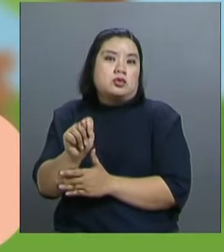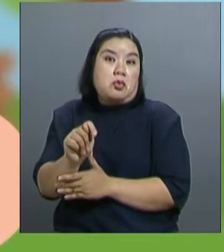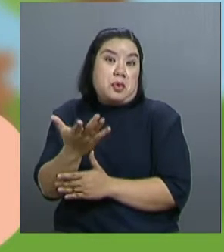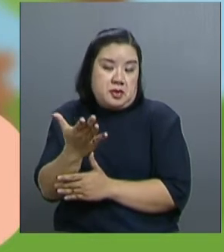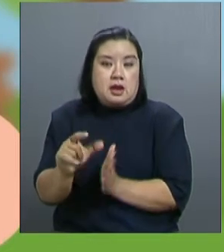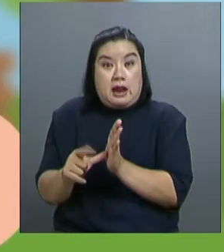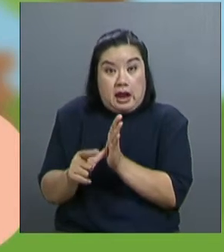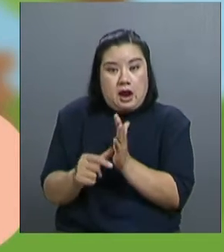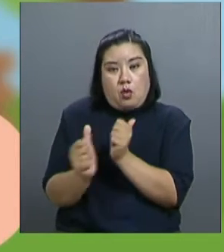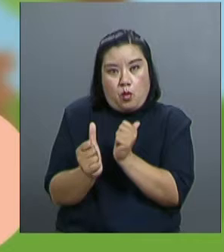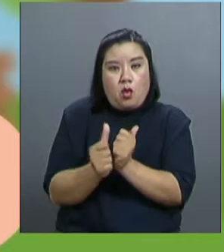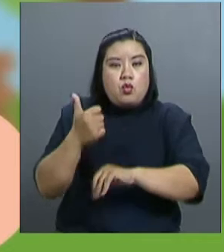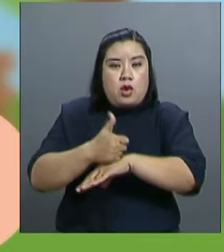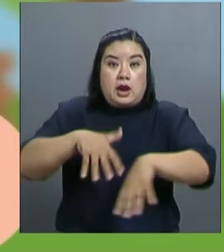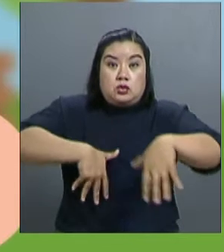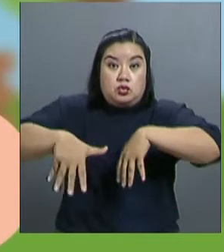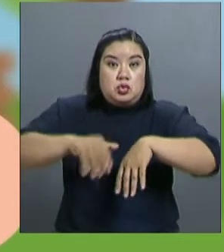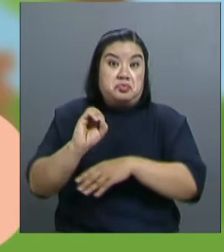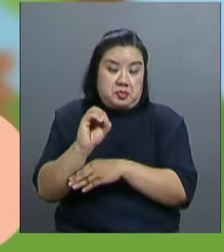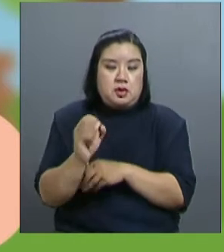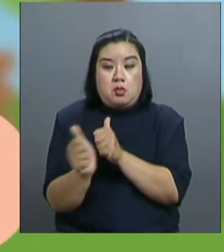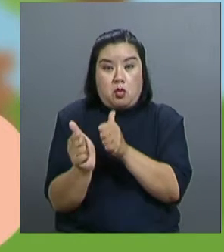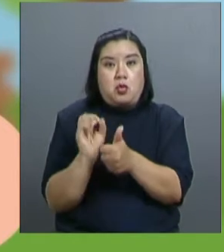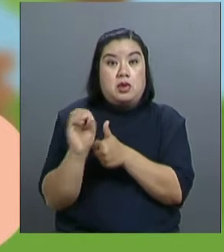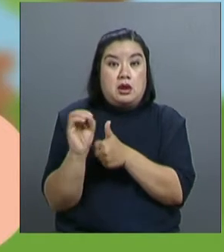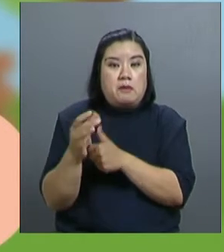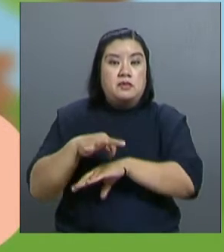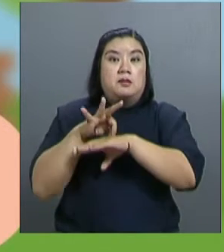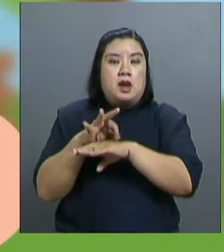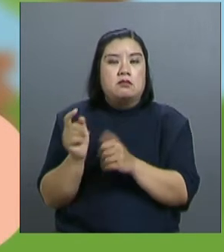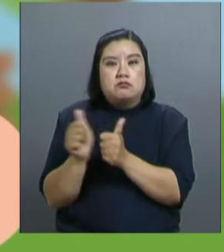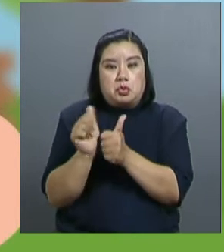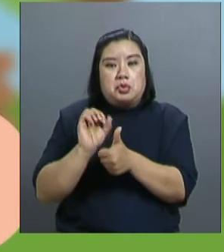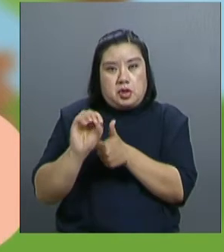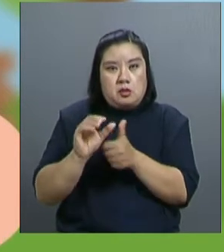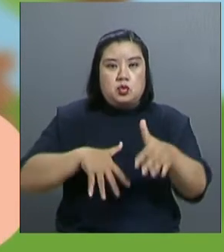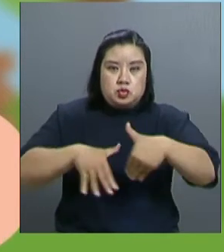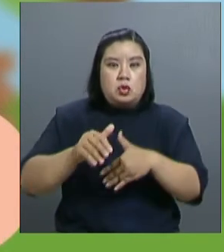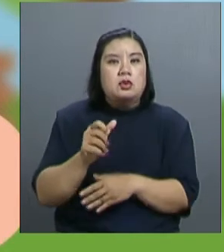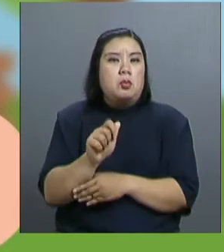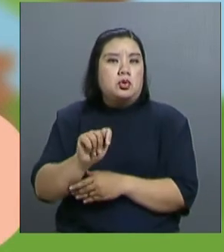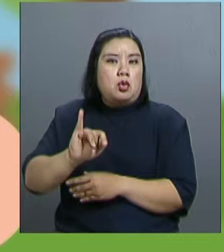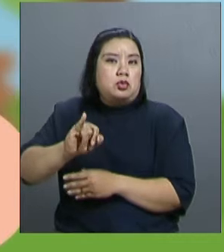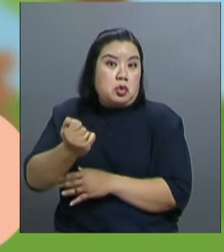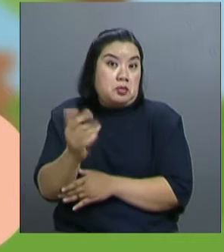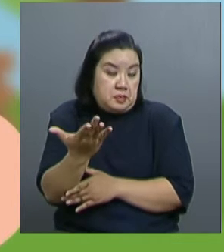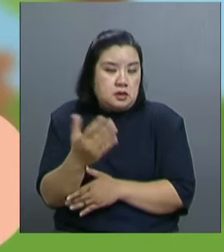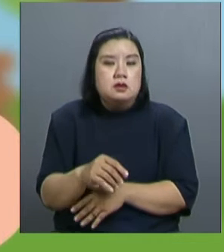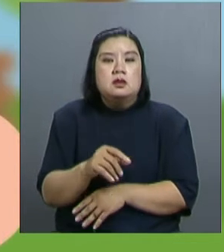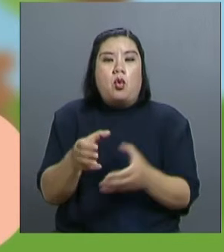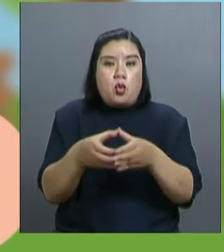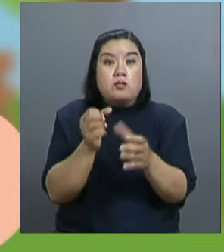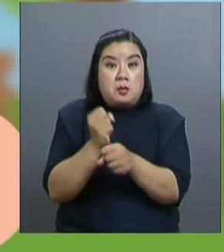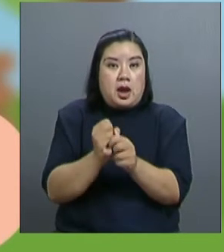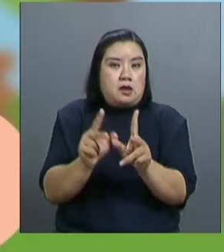านุการผู้บริหารท้องถิ่นประธานที่ปรึกษาผู้บริหารท้องถิ่นที่ปรึกษาผู้บริหารท้องถิ่นหรือคณะที่ปรึกษาผู้บริหารท้องถิ่นตามก